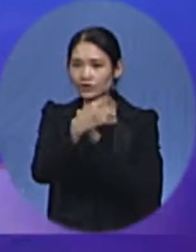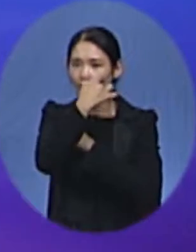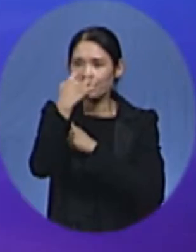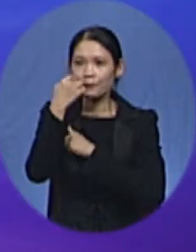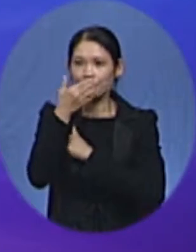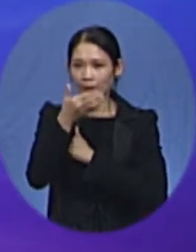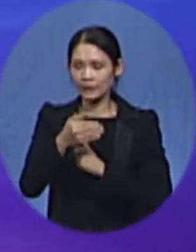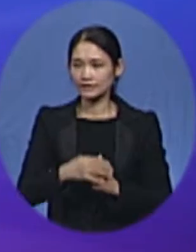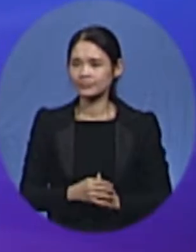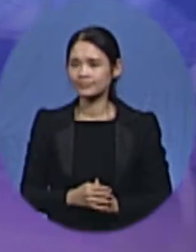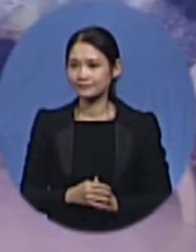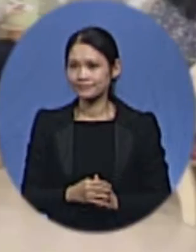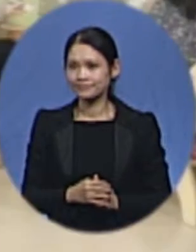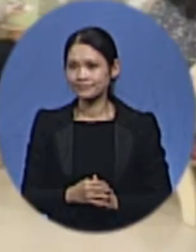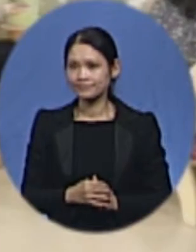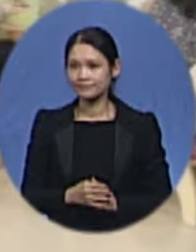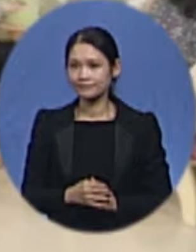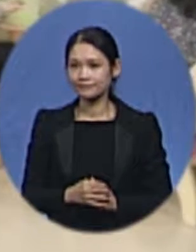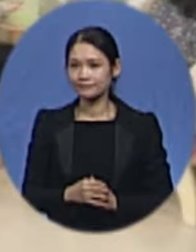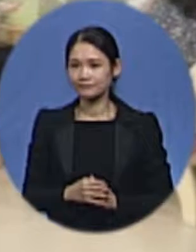됩니다.